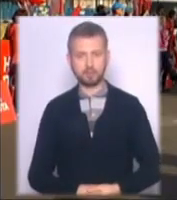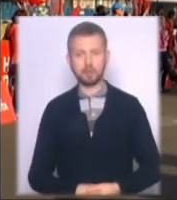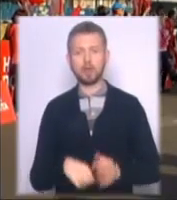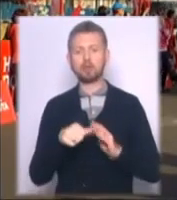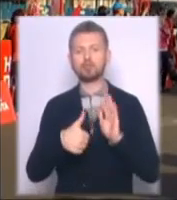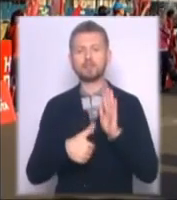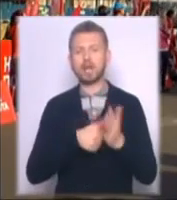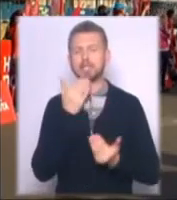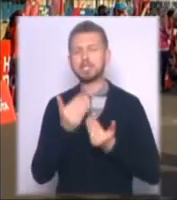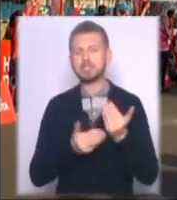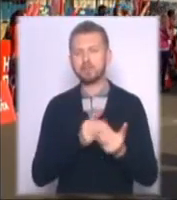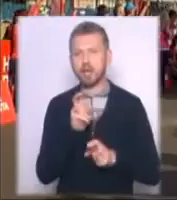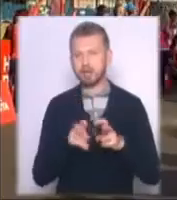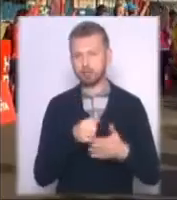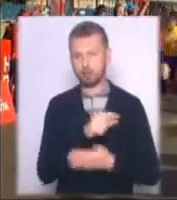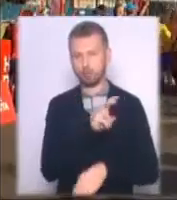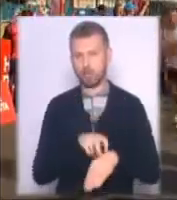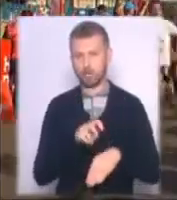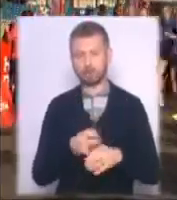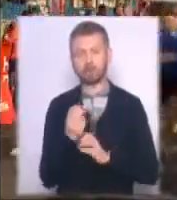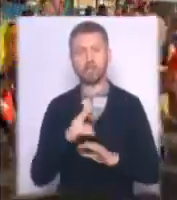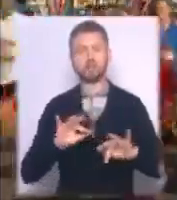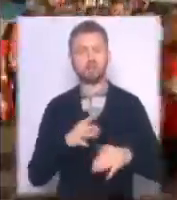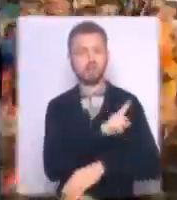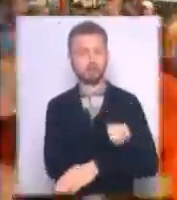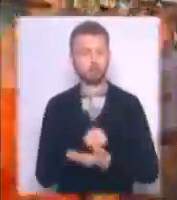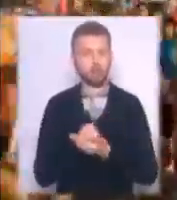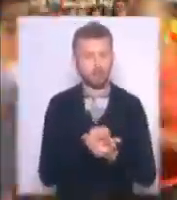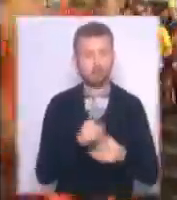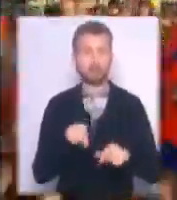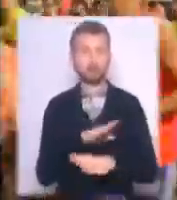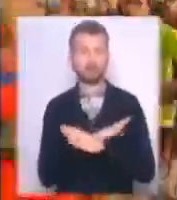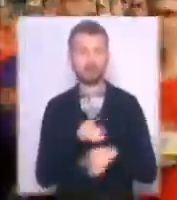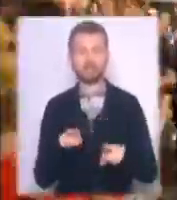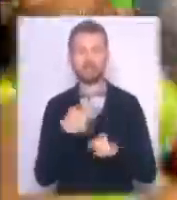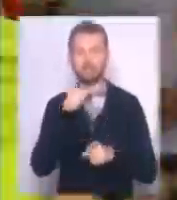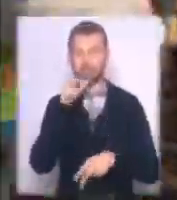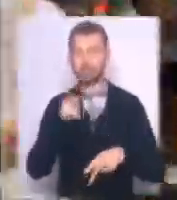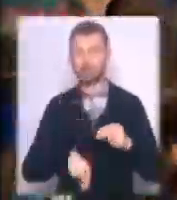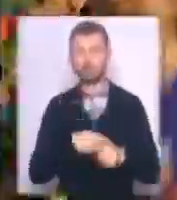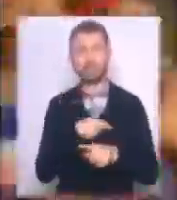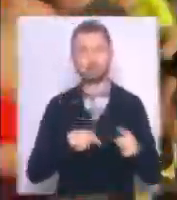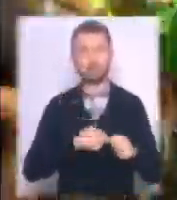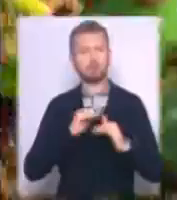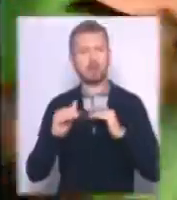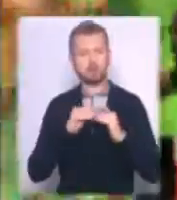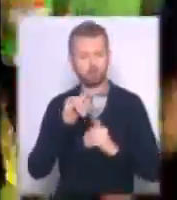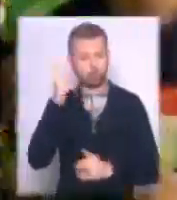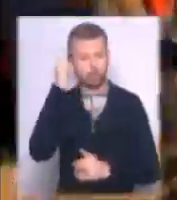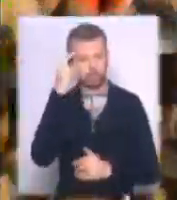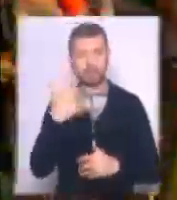16 звернень до медиків, 12 випадків госпіталізації та навіть смерть. Так вчора закінчився напівмарафон у Києві.